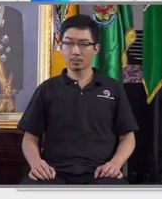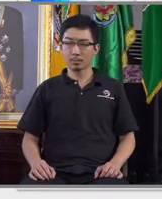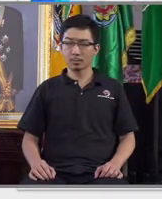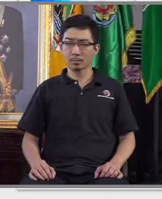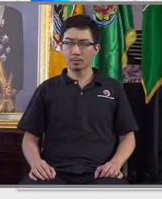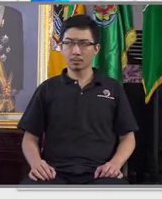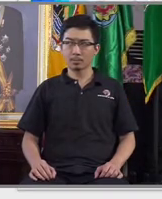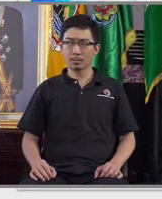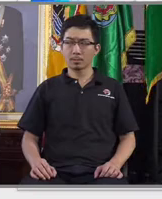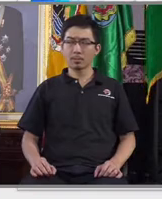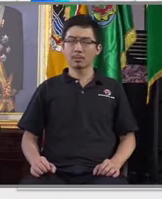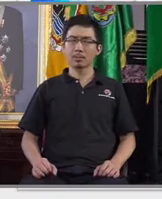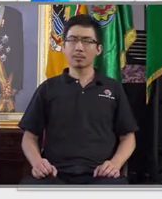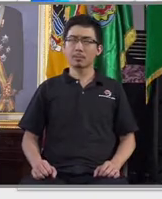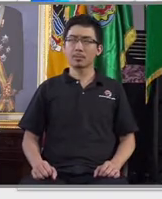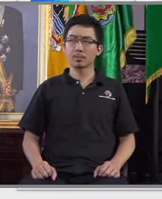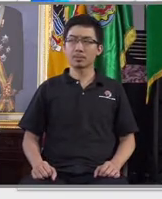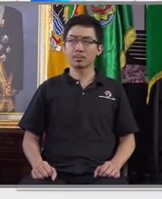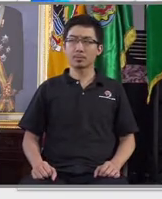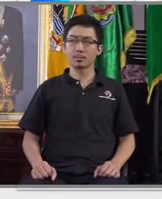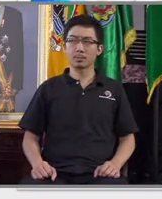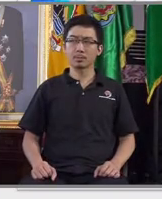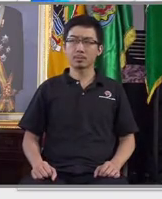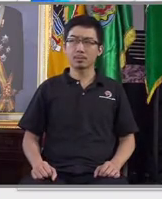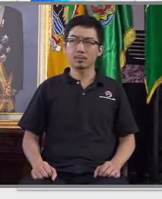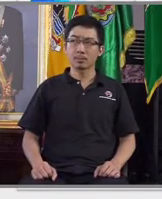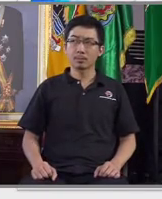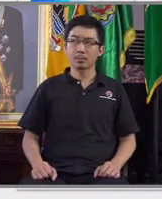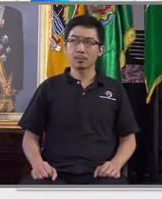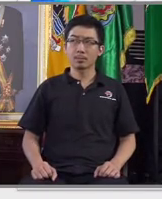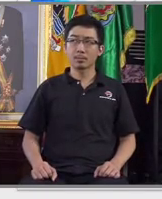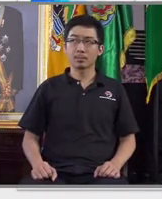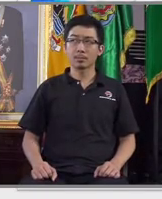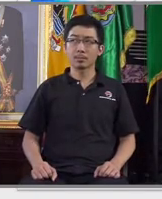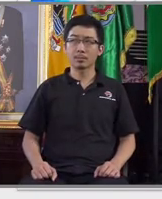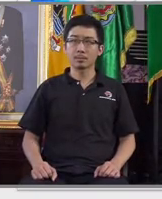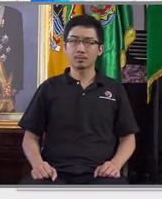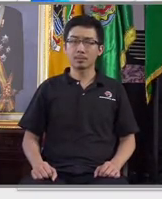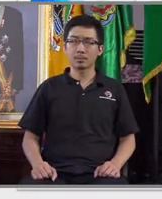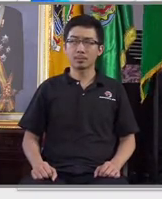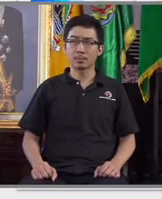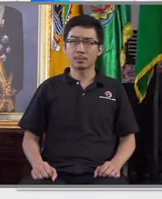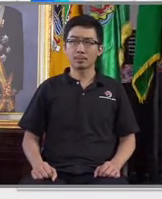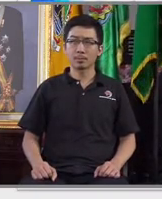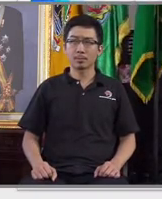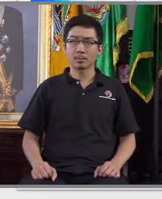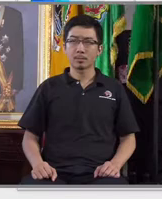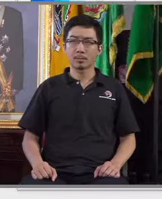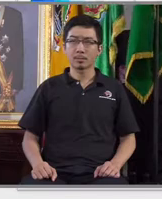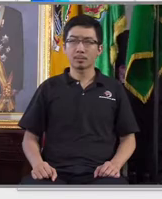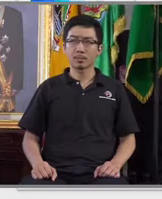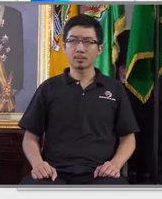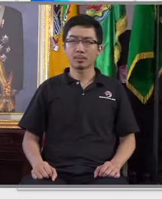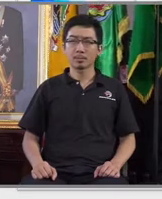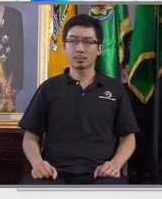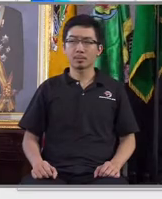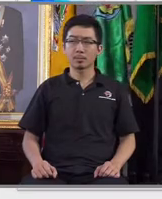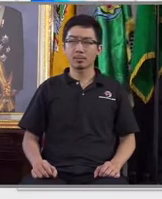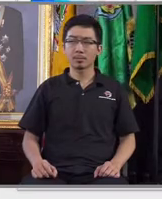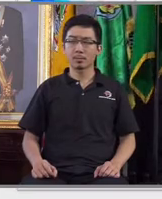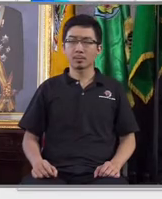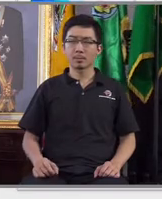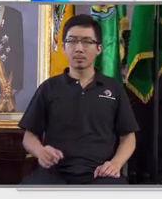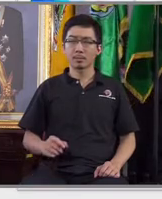di Kabupaten Demak. Kesiapan Kabupaten Demak yang telah disiapkan, 1